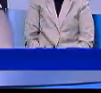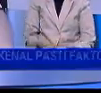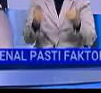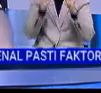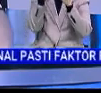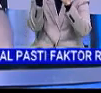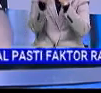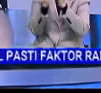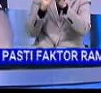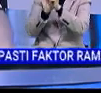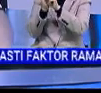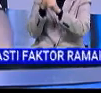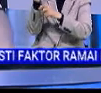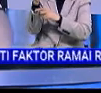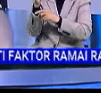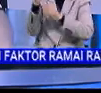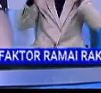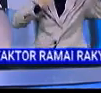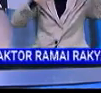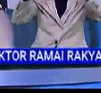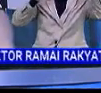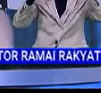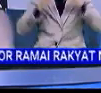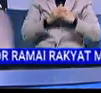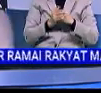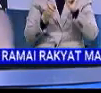Situasi semasa COVID-19 di negara ini.